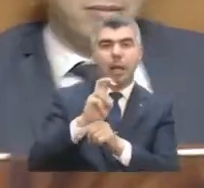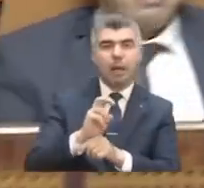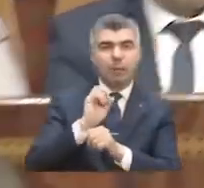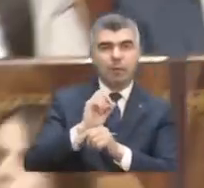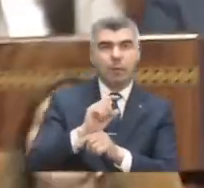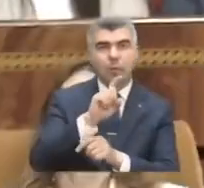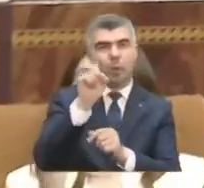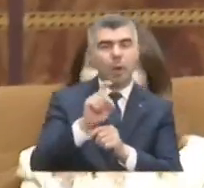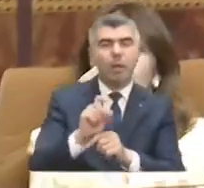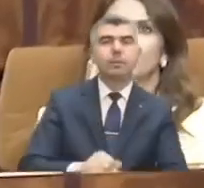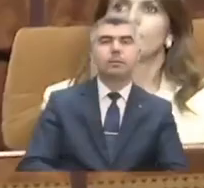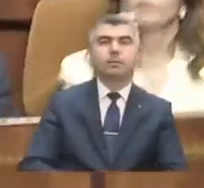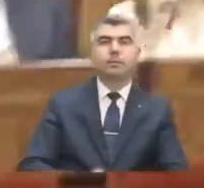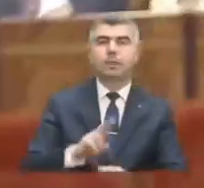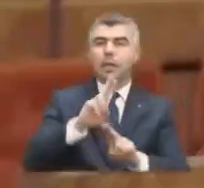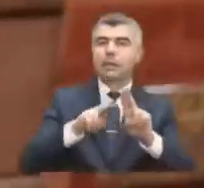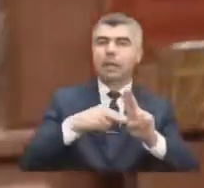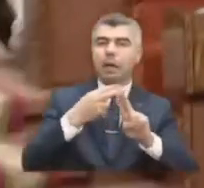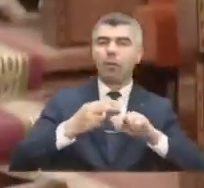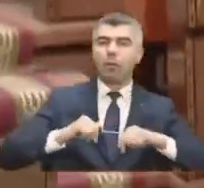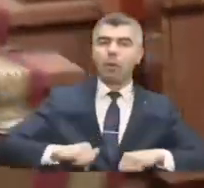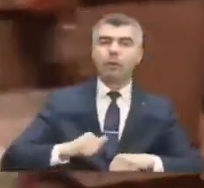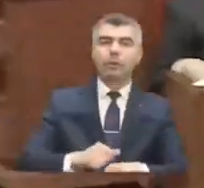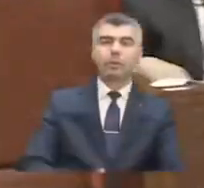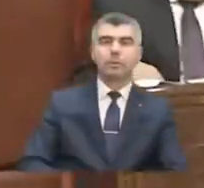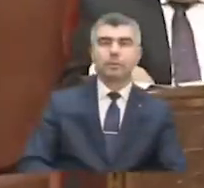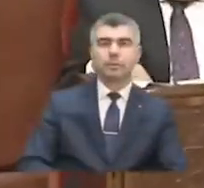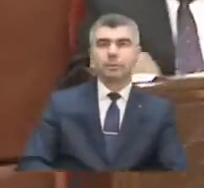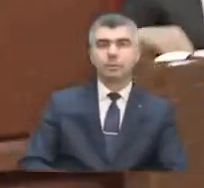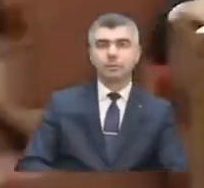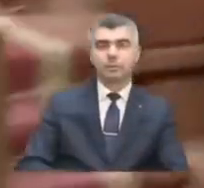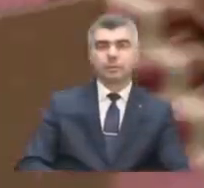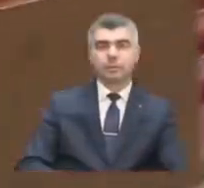جواب السيدة الوزيرة. تفضلوا، مرحبا بكم.